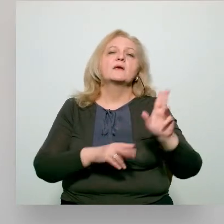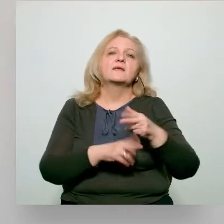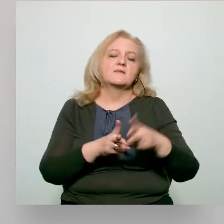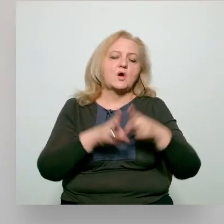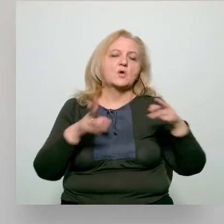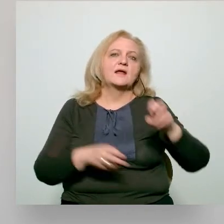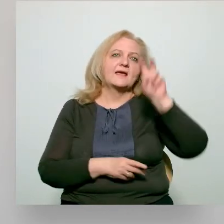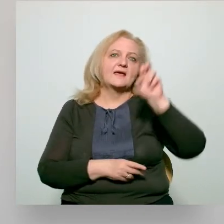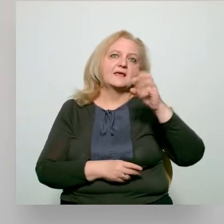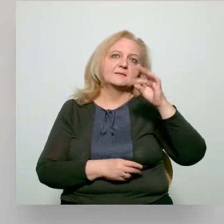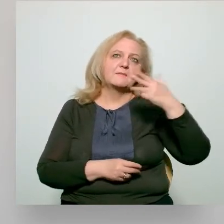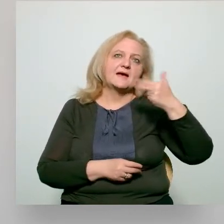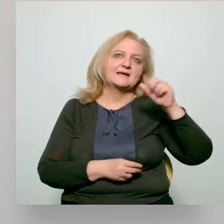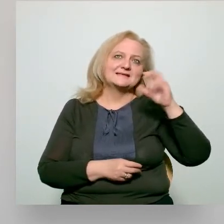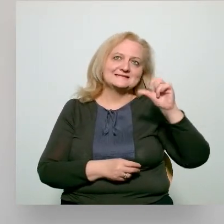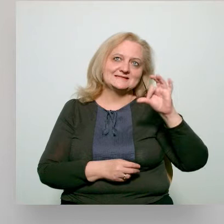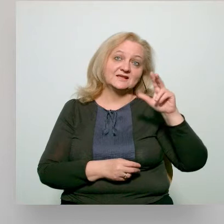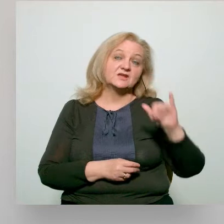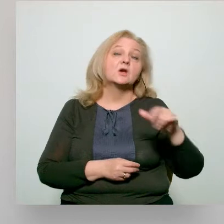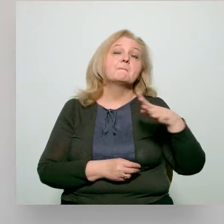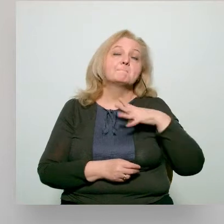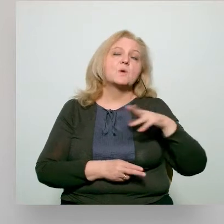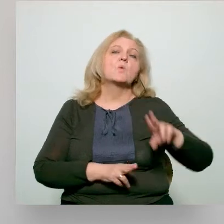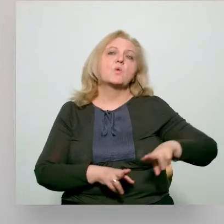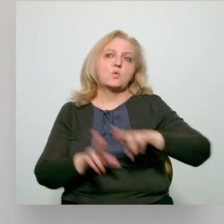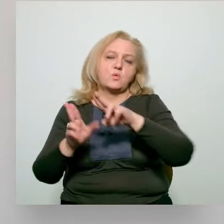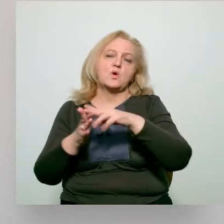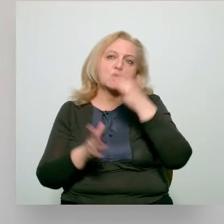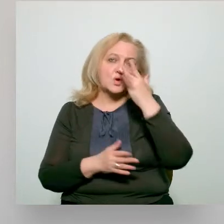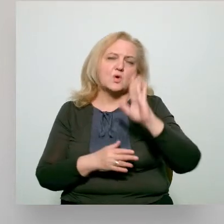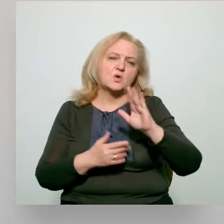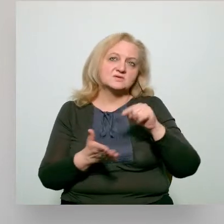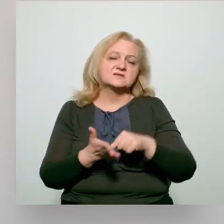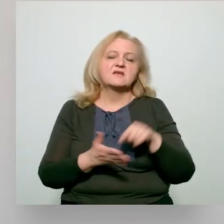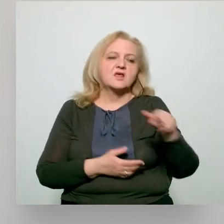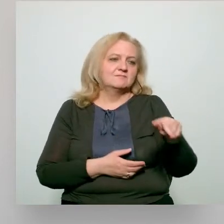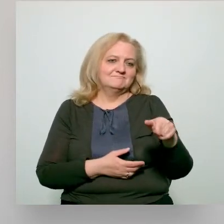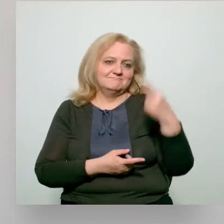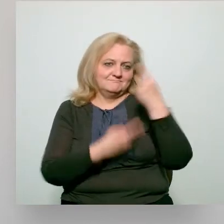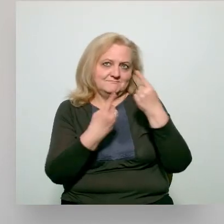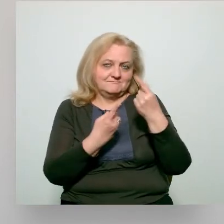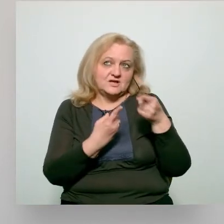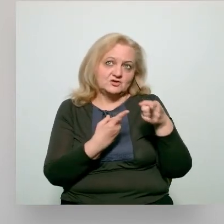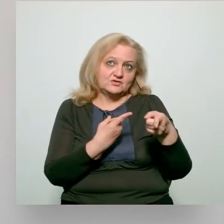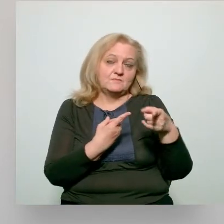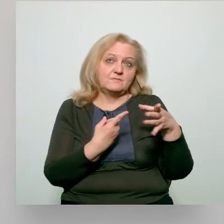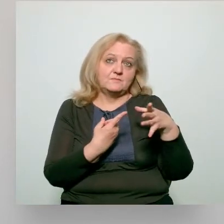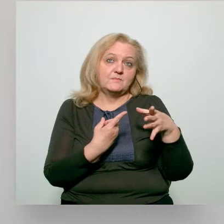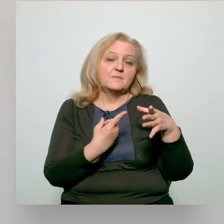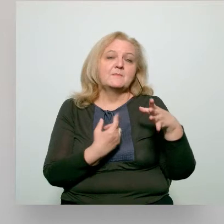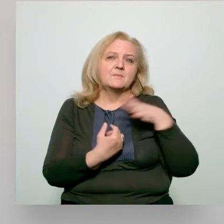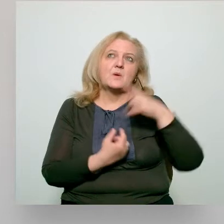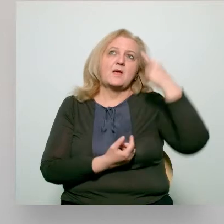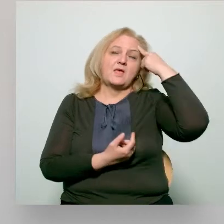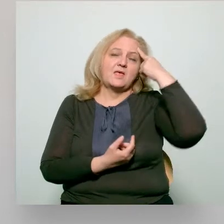hetmanatu, potem był już poddanym Imperium Rosyjskiego, oczywiście nie mógł nie myśleć, nie mieć na myśli spalonego